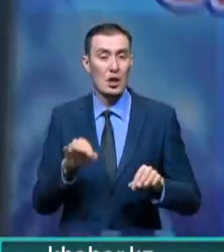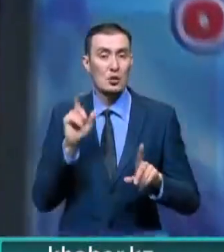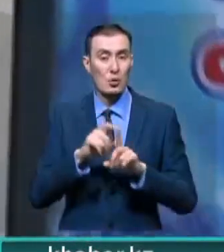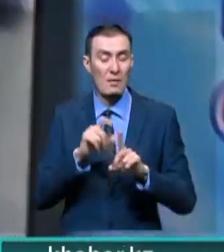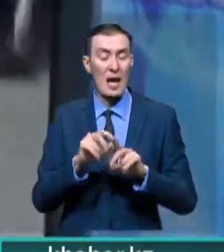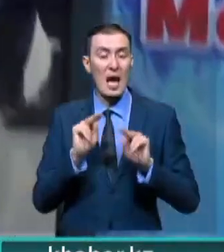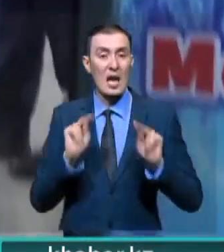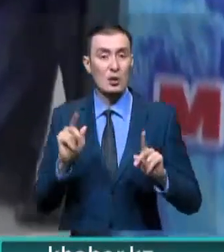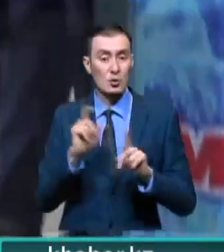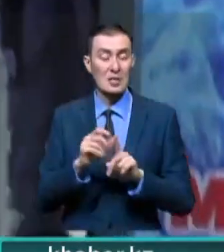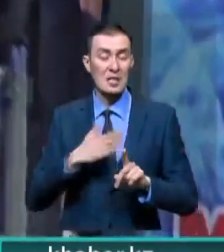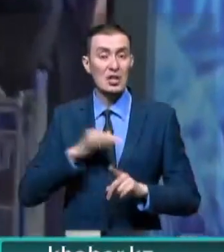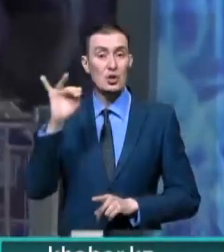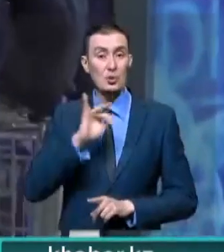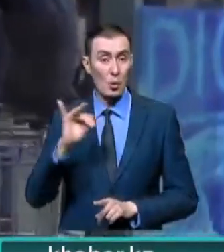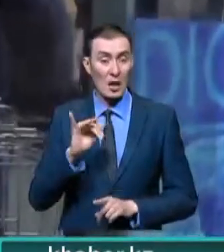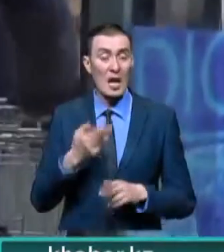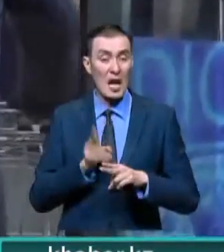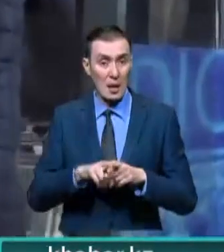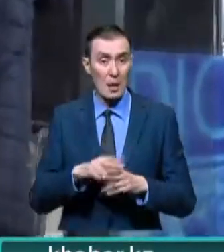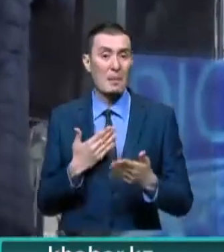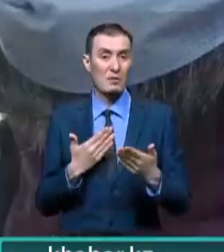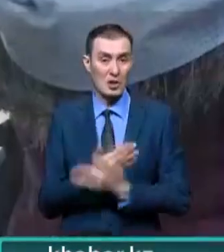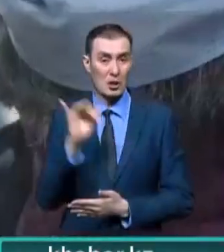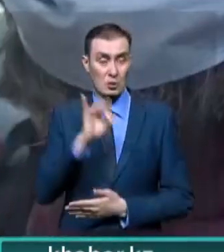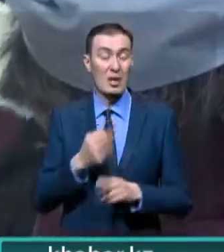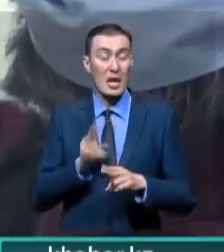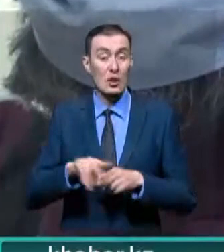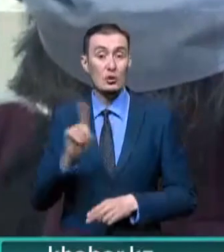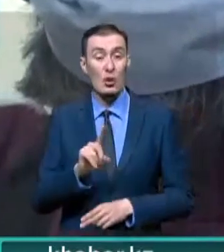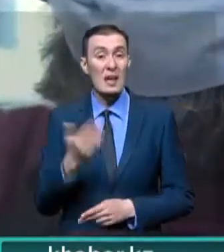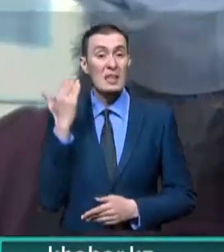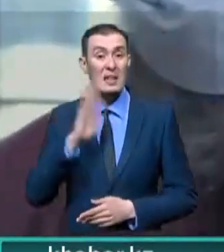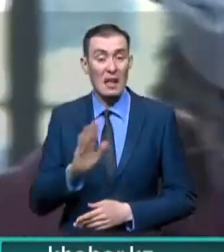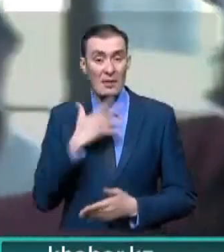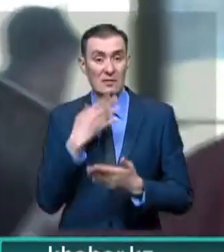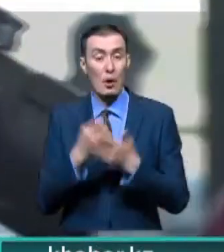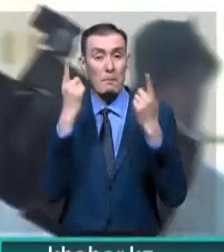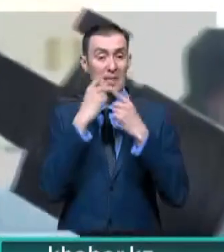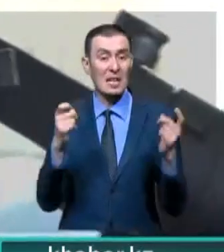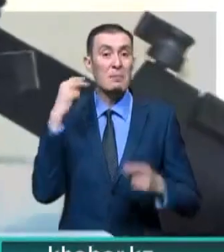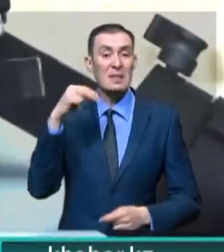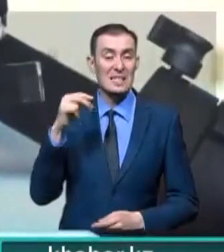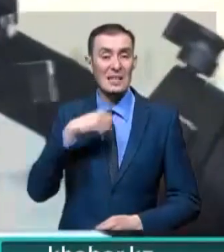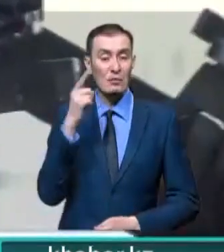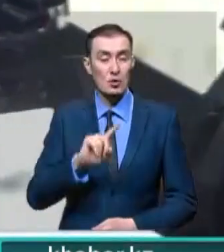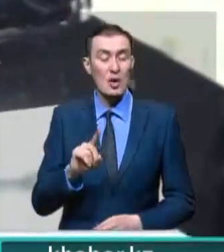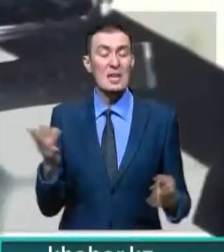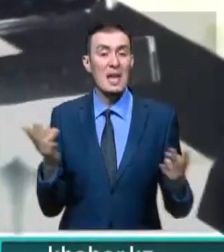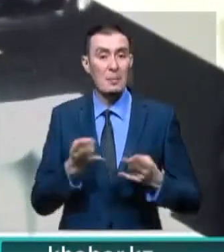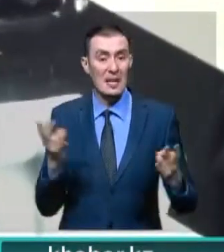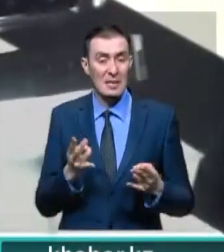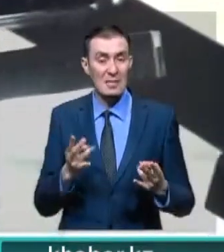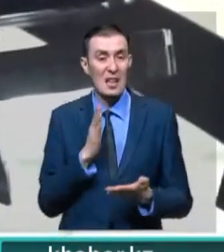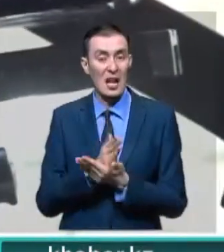Сюз». И история с нашей съемочной группой подтверждает это. И это при том, что совсем недавно в своем послании президент говорил о